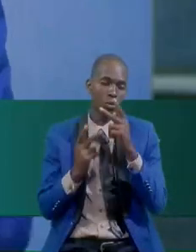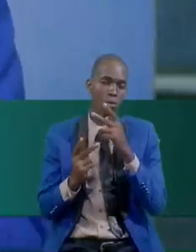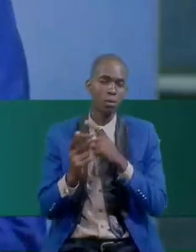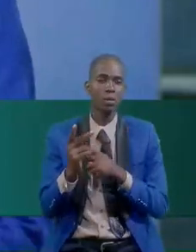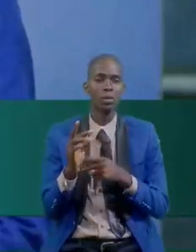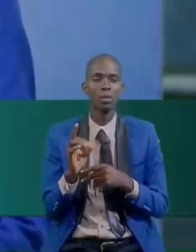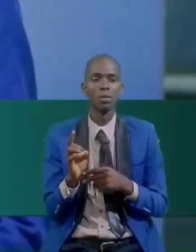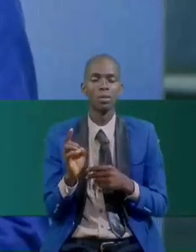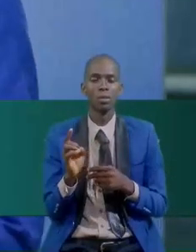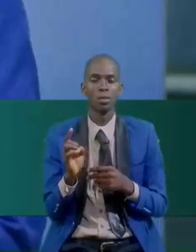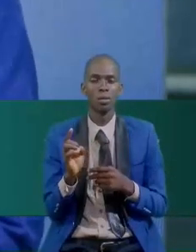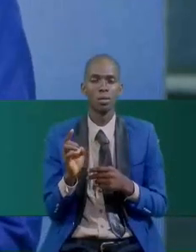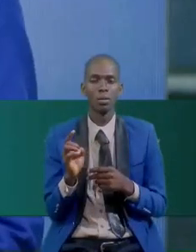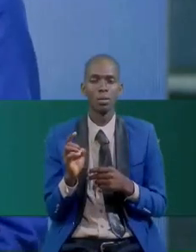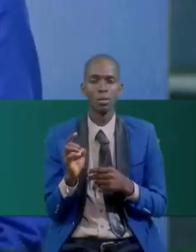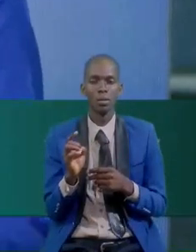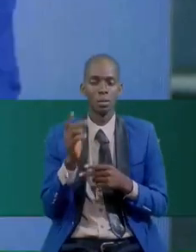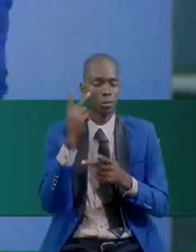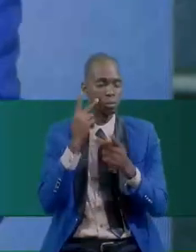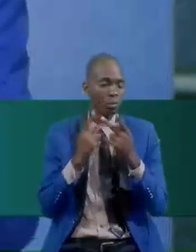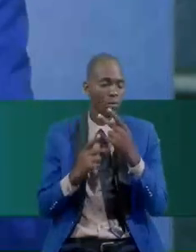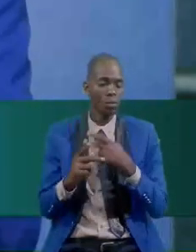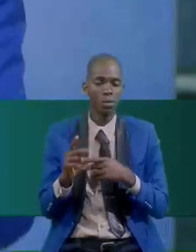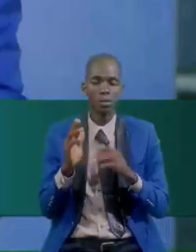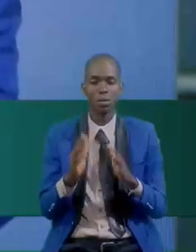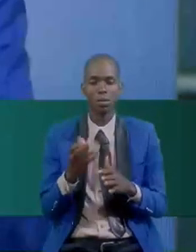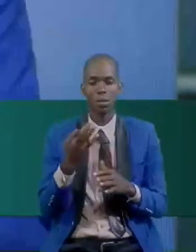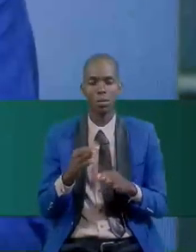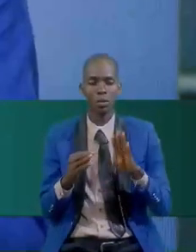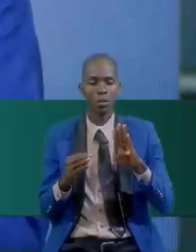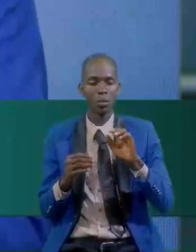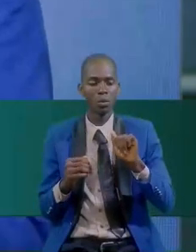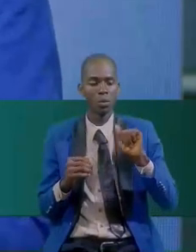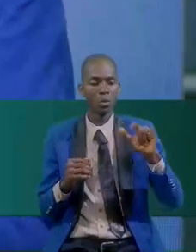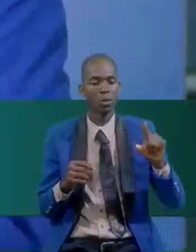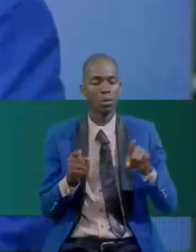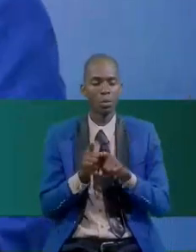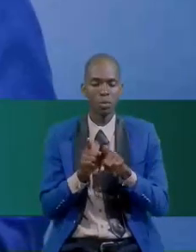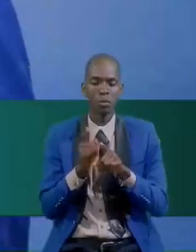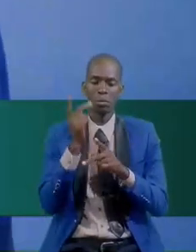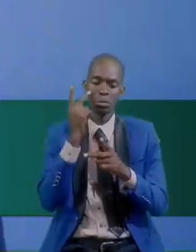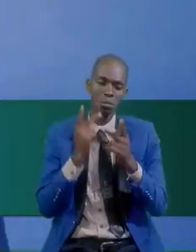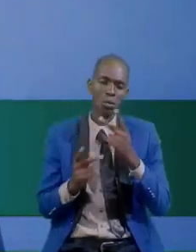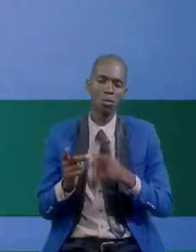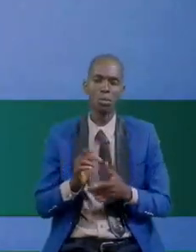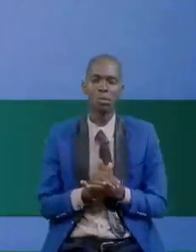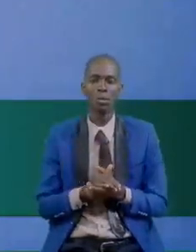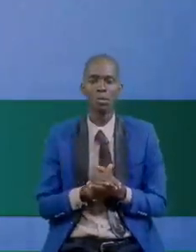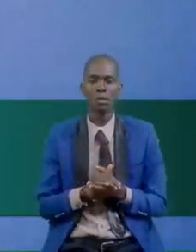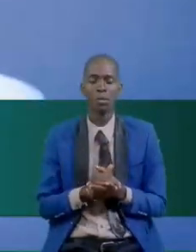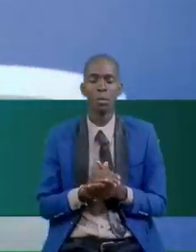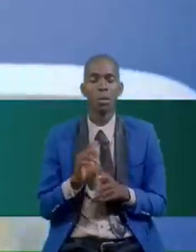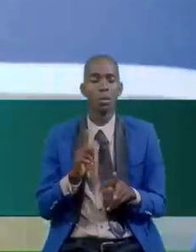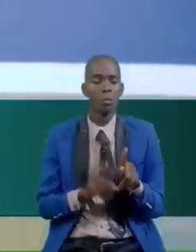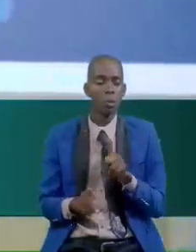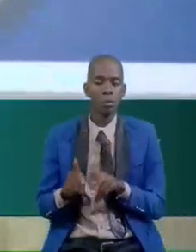jusqu'au moment prophète de Baal. Ils prophétisent aussi. Vous savez, ayant